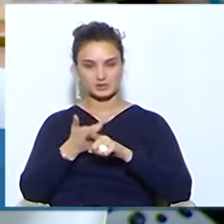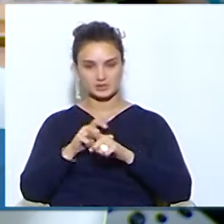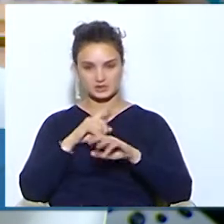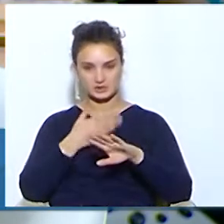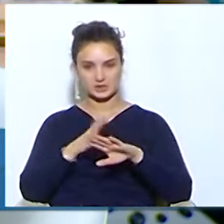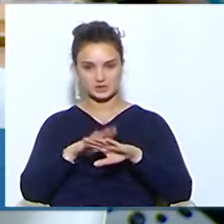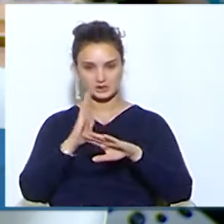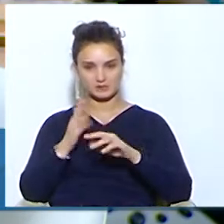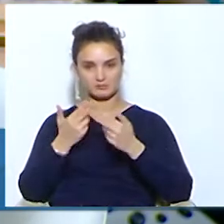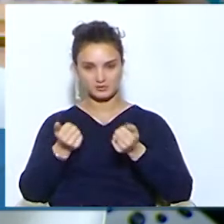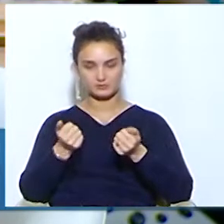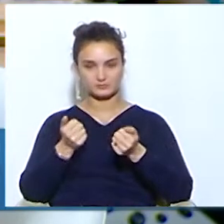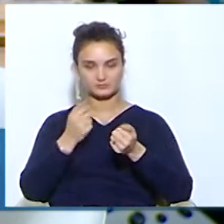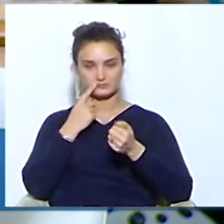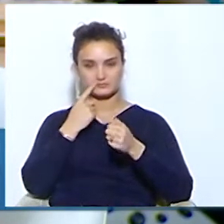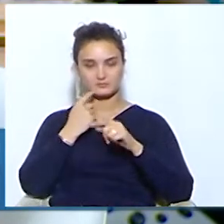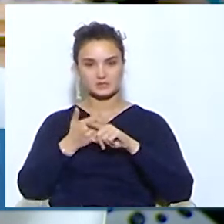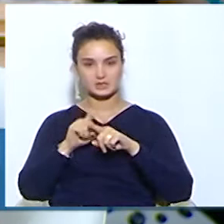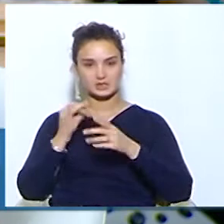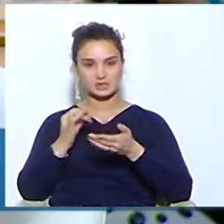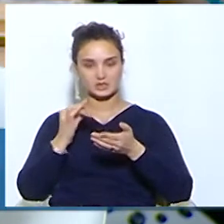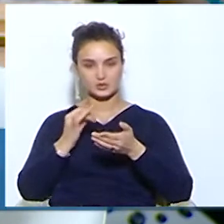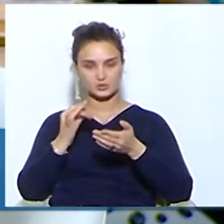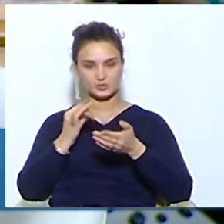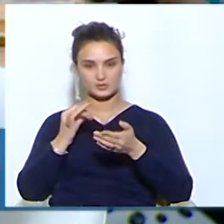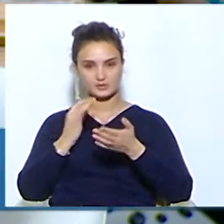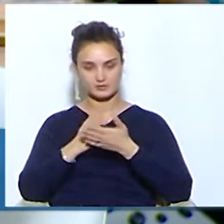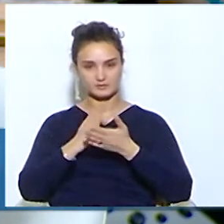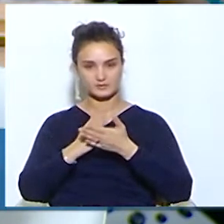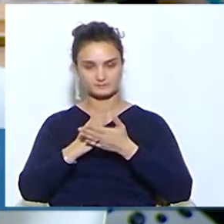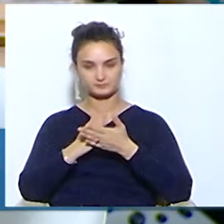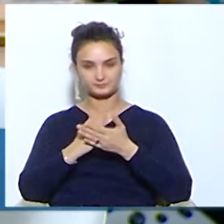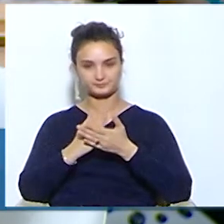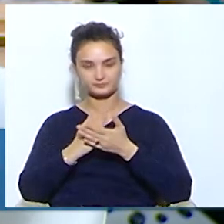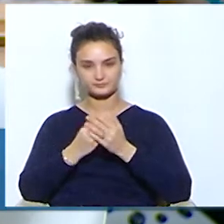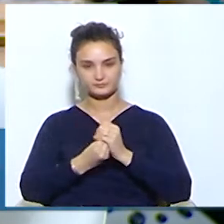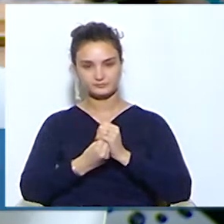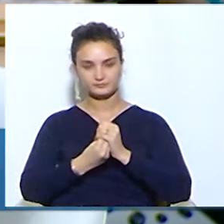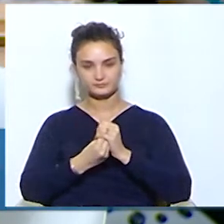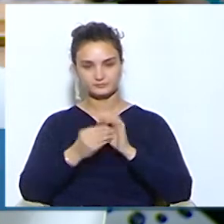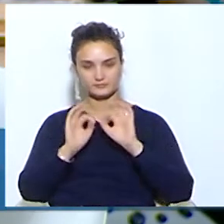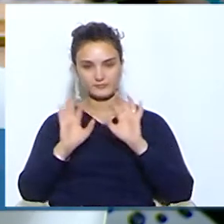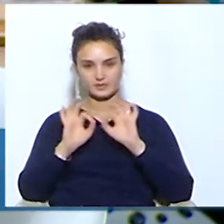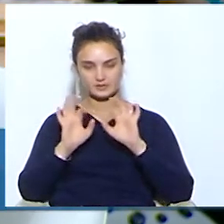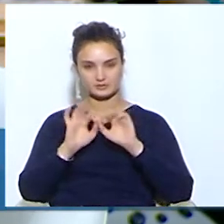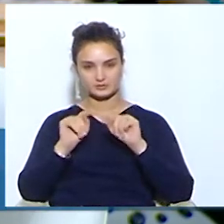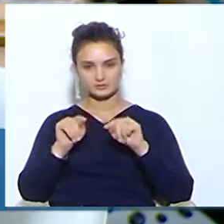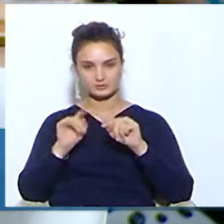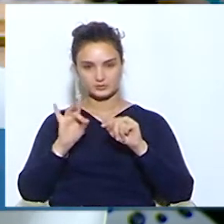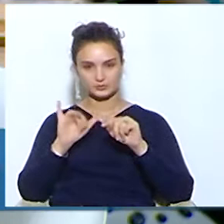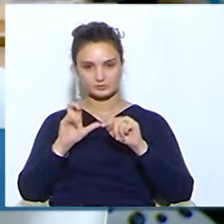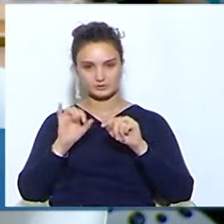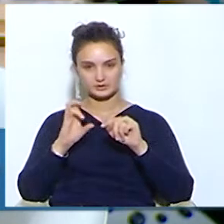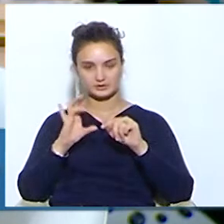ძნელი იქნება, ხო, სწორია? აი, ძალიან საინტერესო აქვს ეს ახსნილი რუბინს, როცა